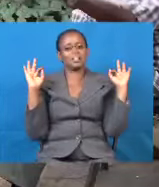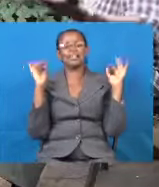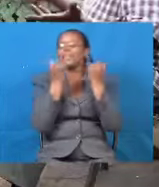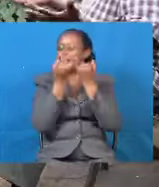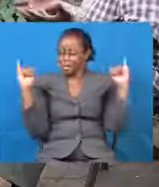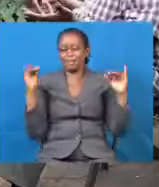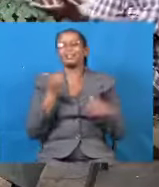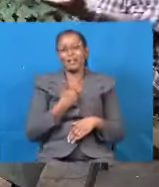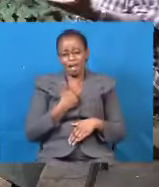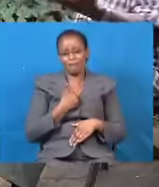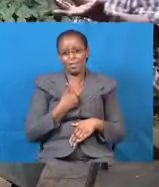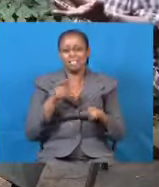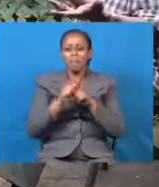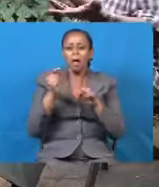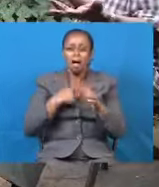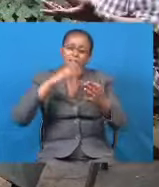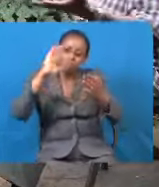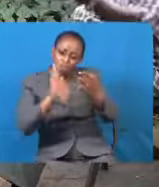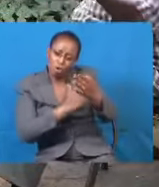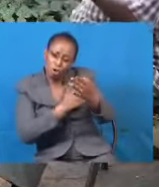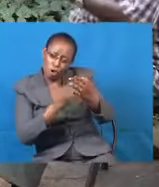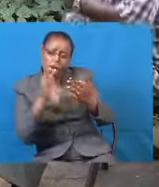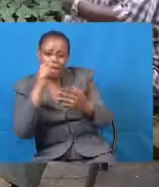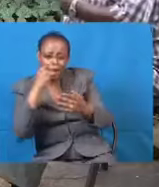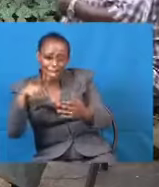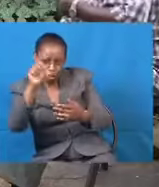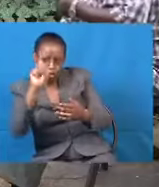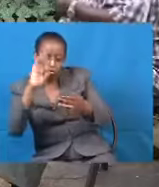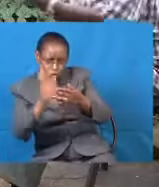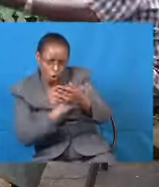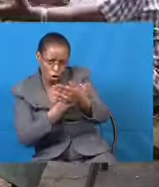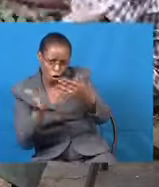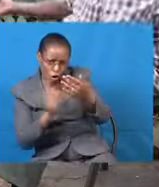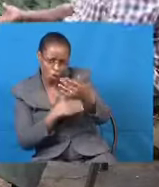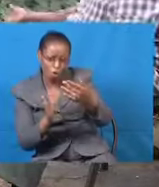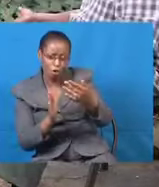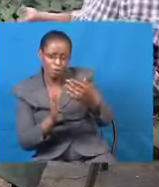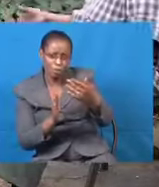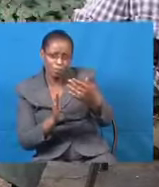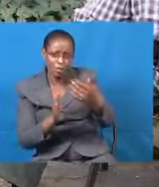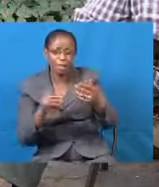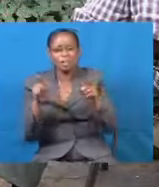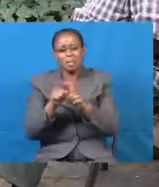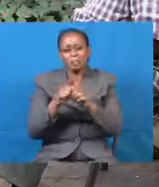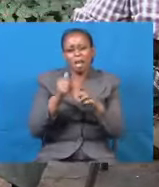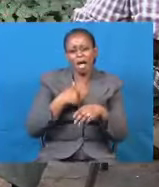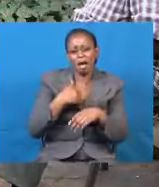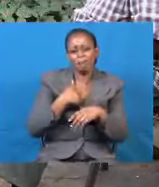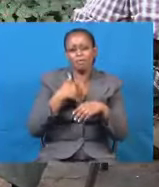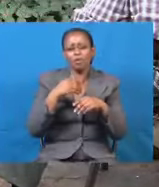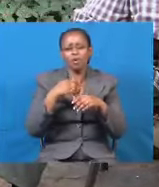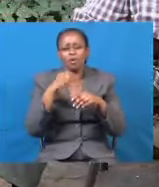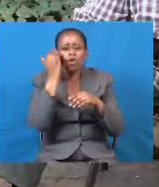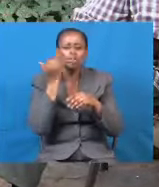ikuhuru. Na pia vile vile tuna, tuna, tuna, uimbo wetu wenyewe, wataifa, national anthem. Alafu pia tuna ile